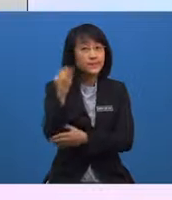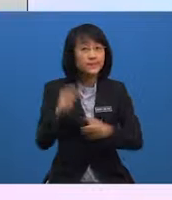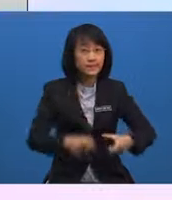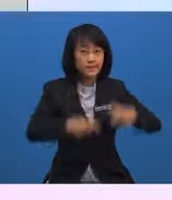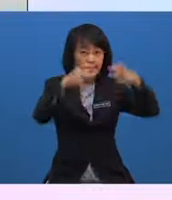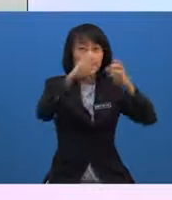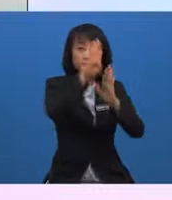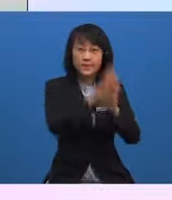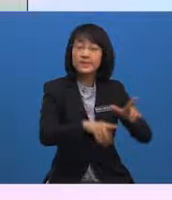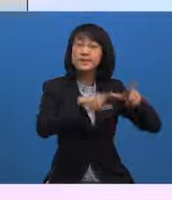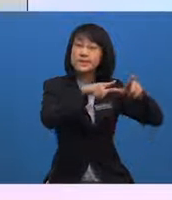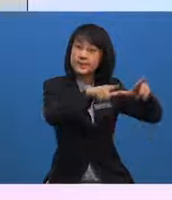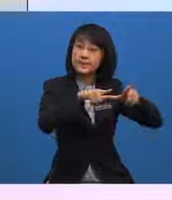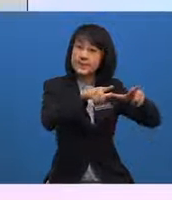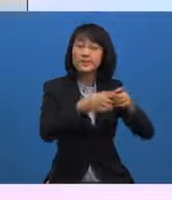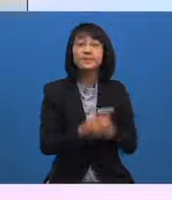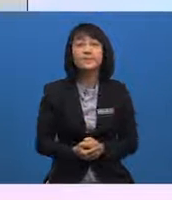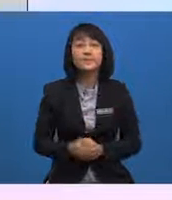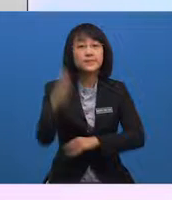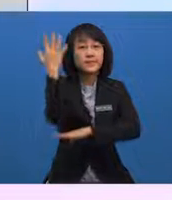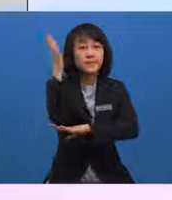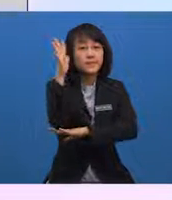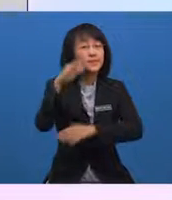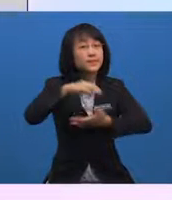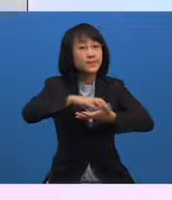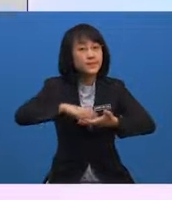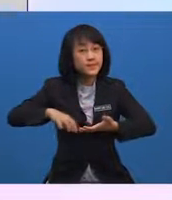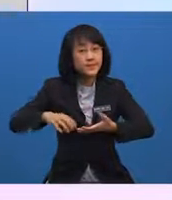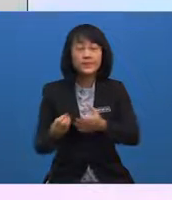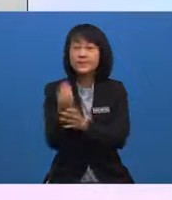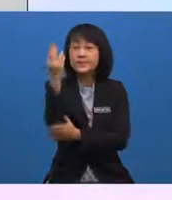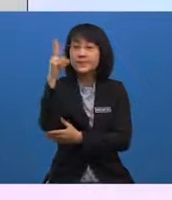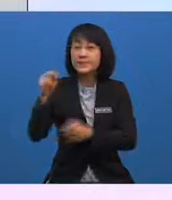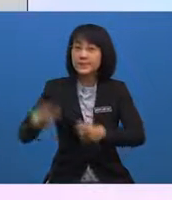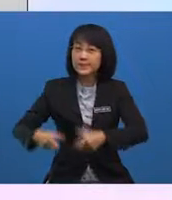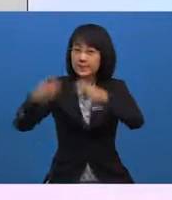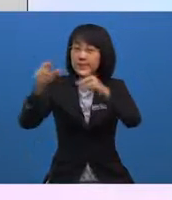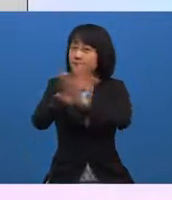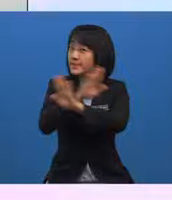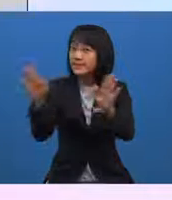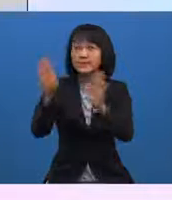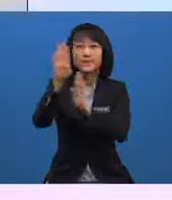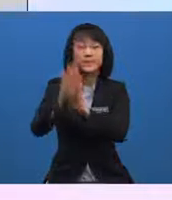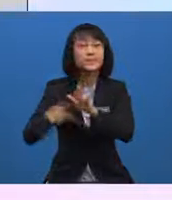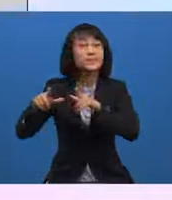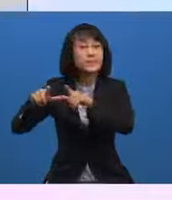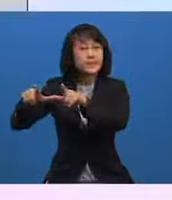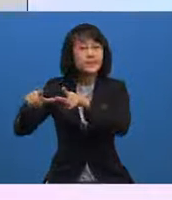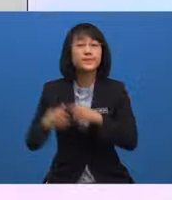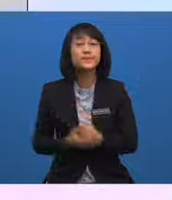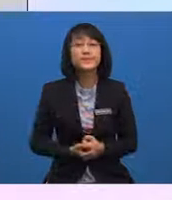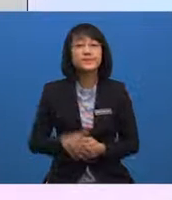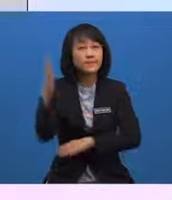berkayu. Manakala pokok betik ialah tumbuhan batang tidak berkayu.